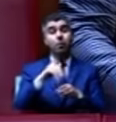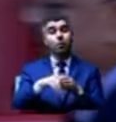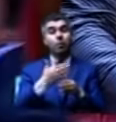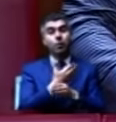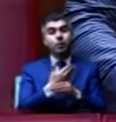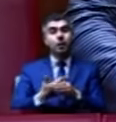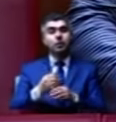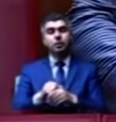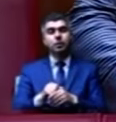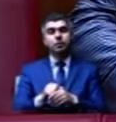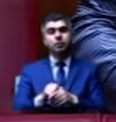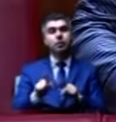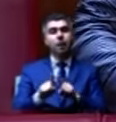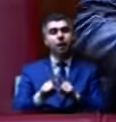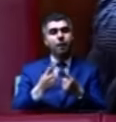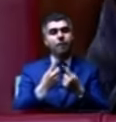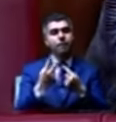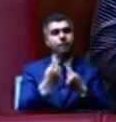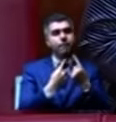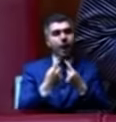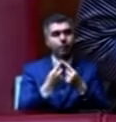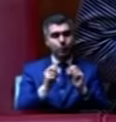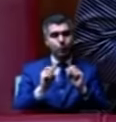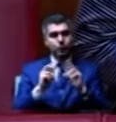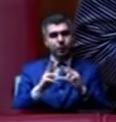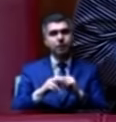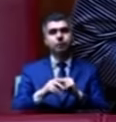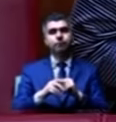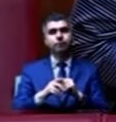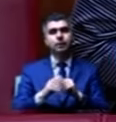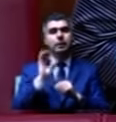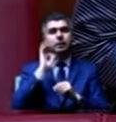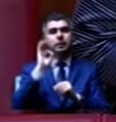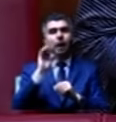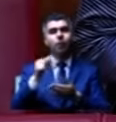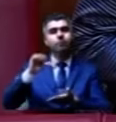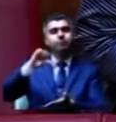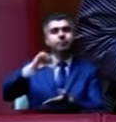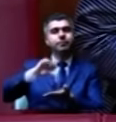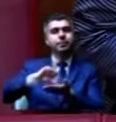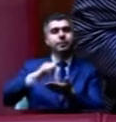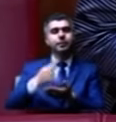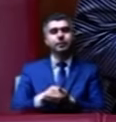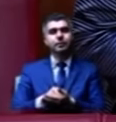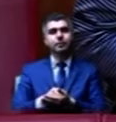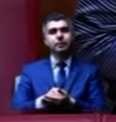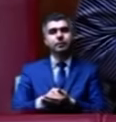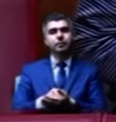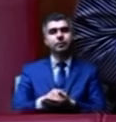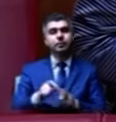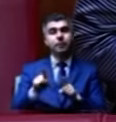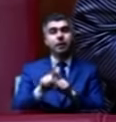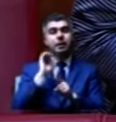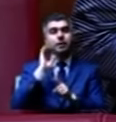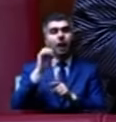المحترم، أنا أتفهم غيرتكم على المنطقة التي تمثلون والتي تقطنون